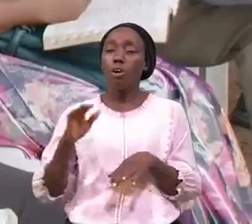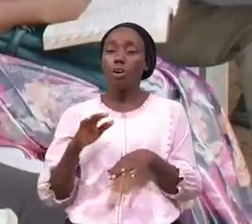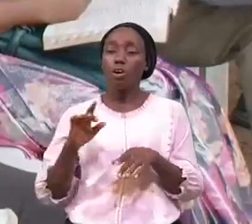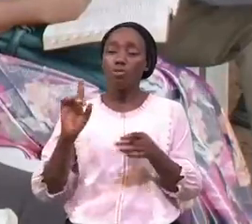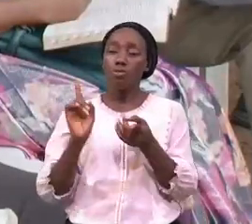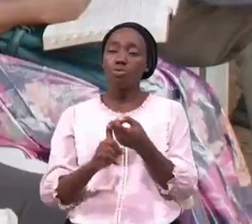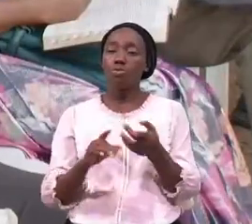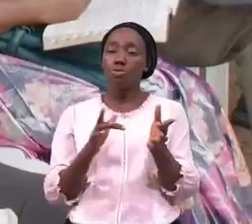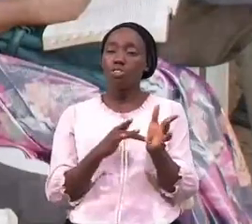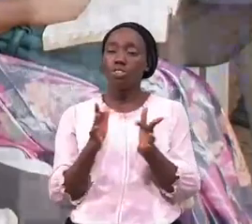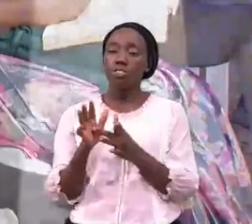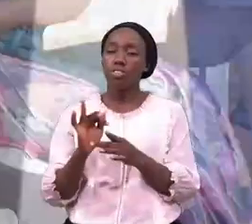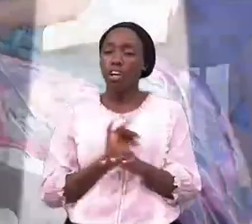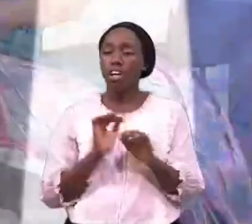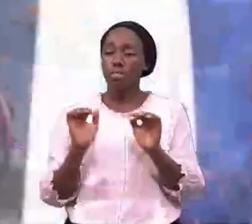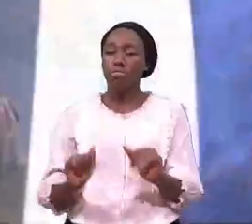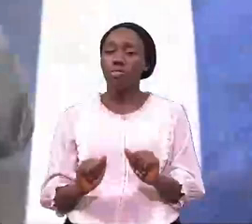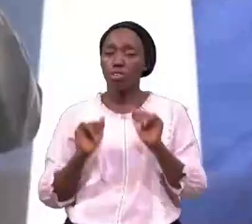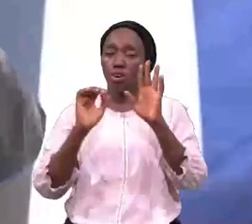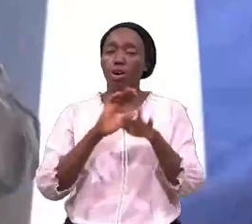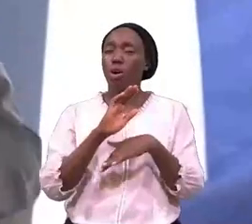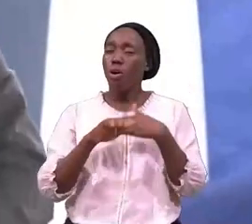Tout à Jésus, j'abandonne.